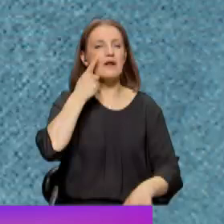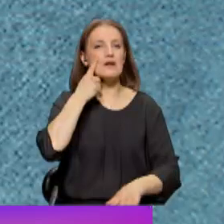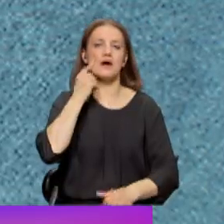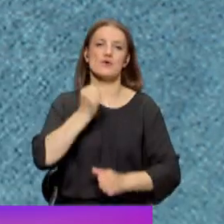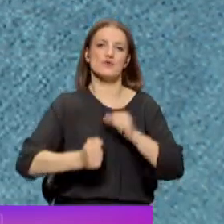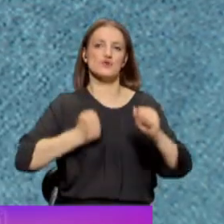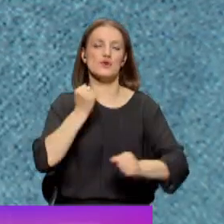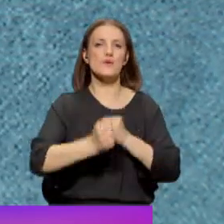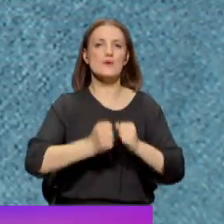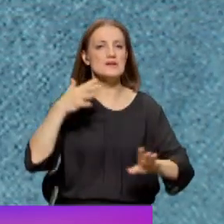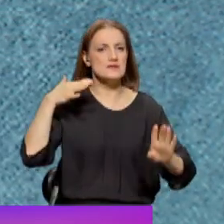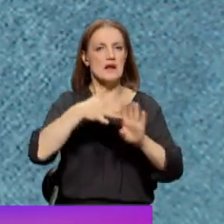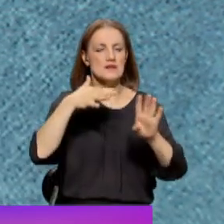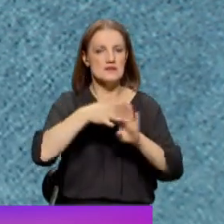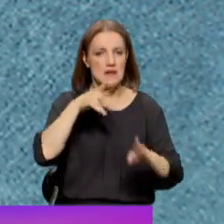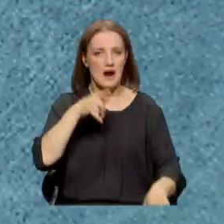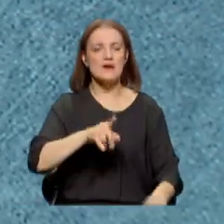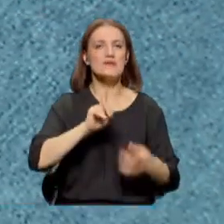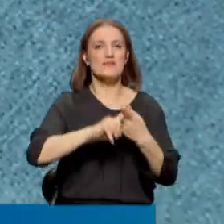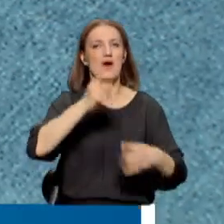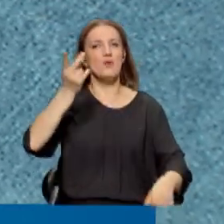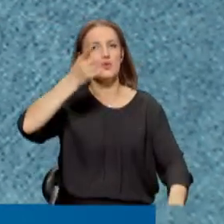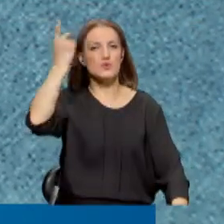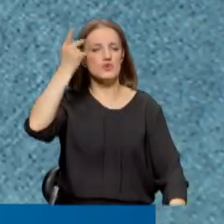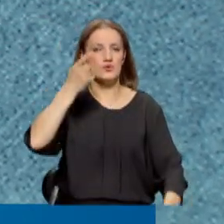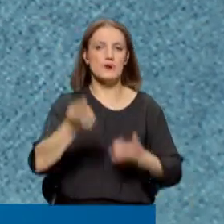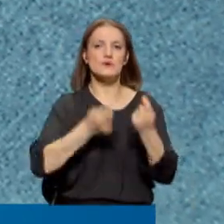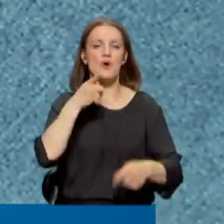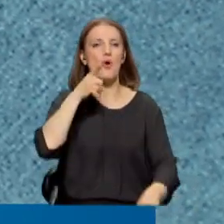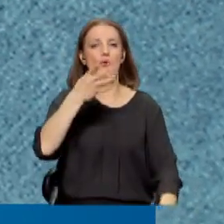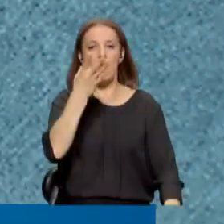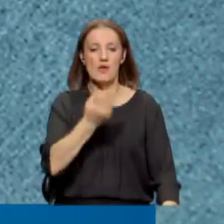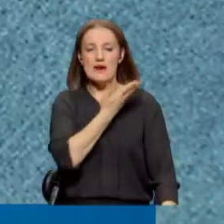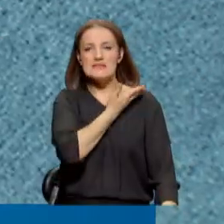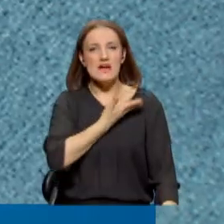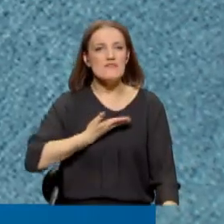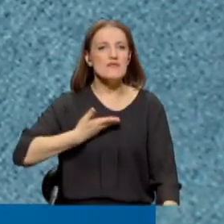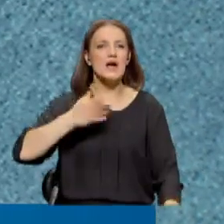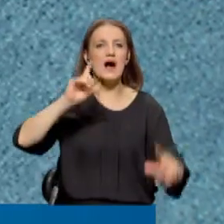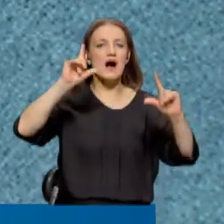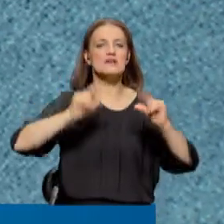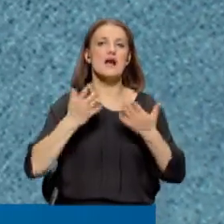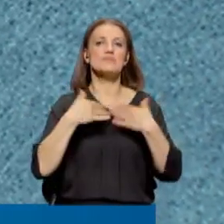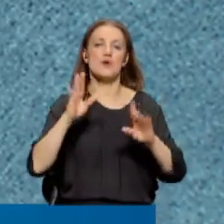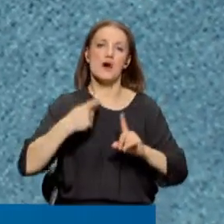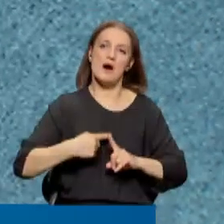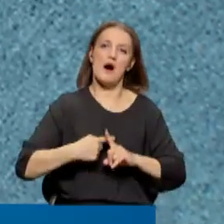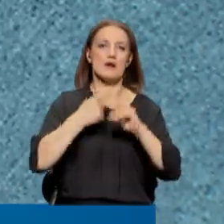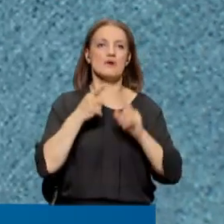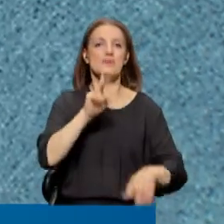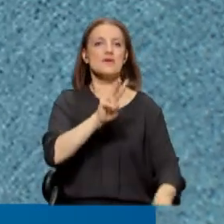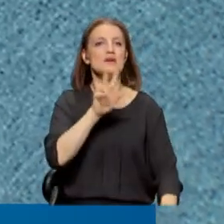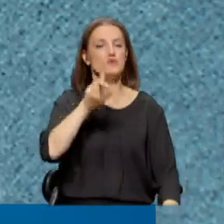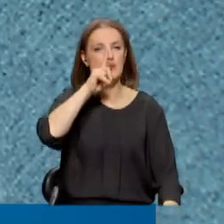koştu. Saldırılar ve unutturma çabaları ona olan sevgiyi azaltmıyor, artırıyor çocukları.